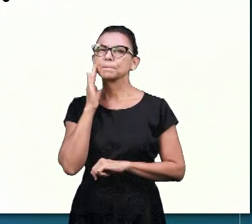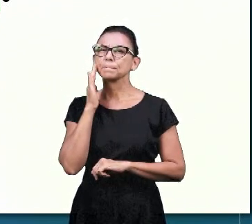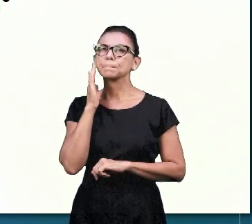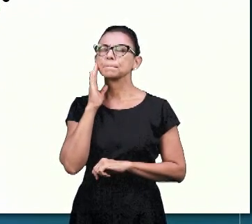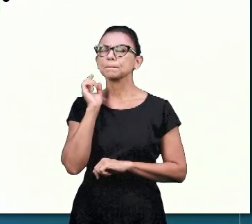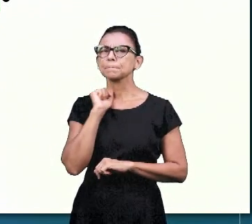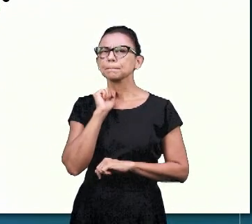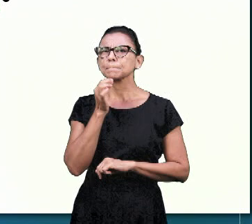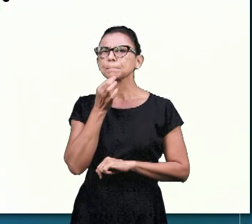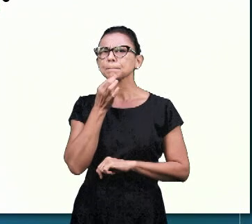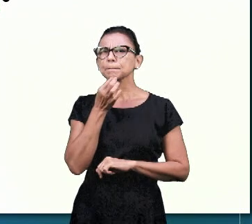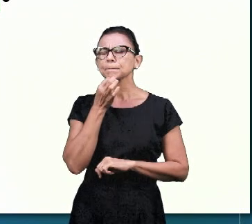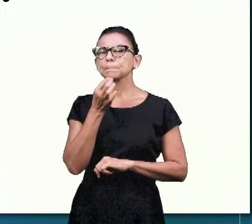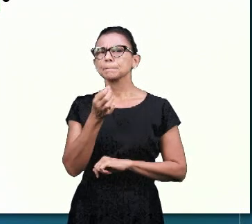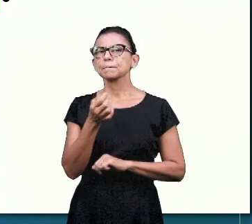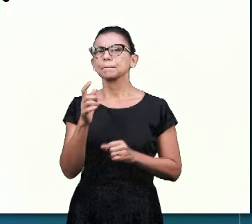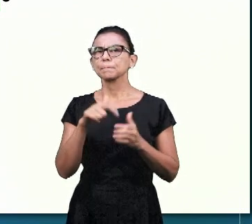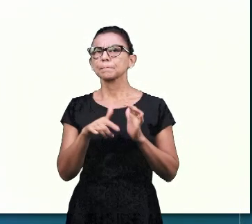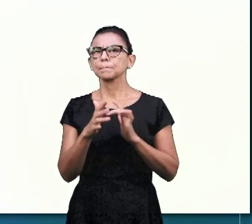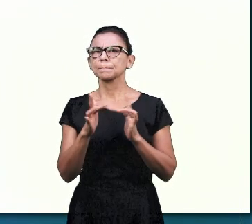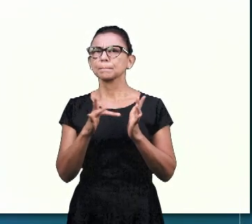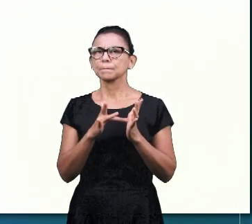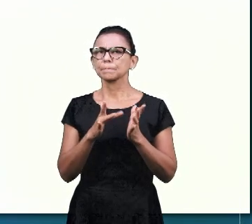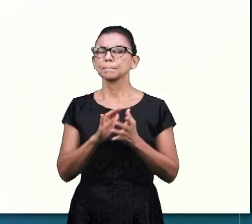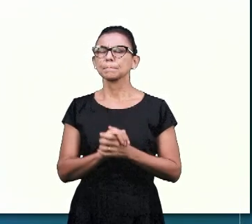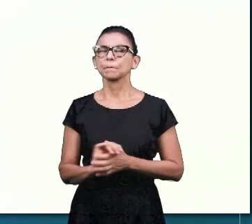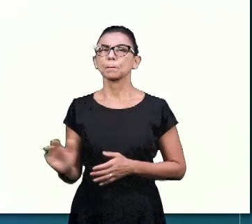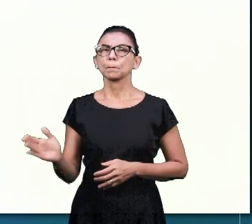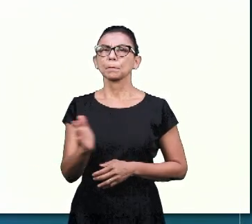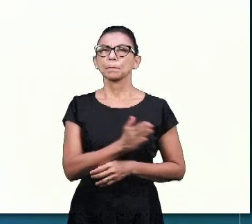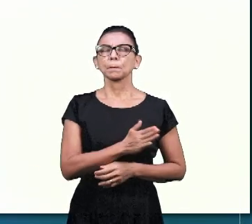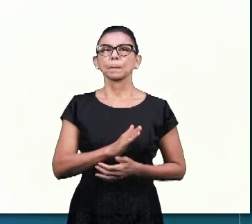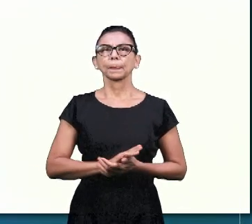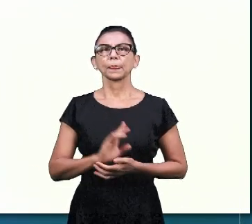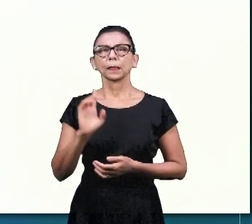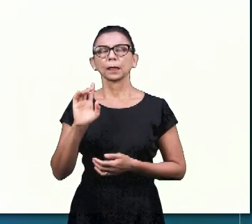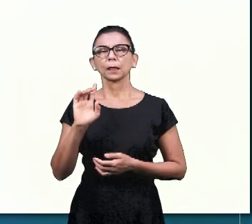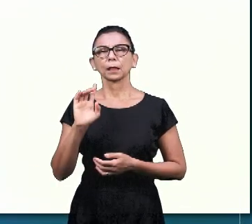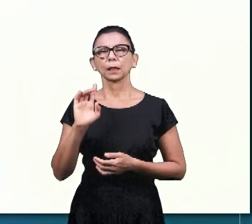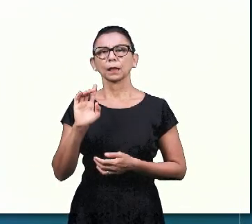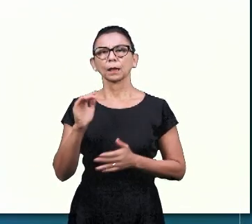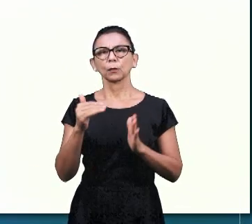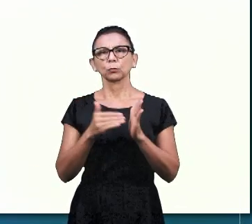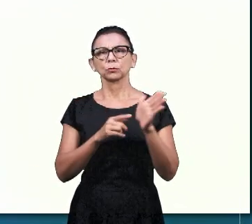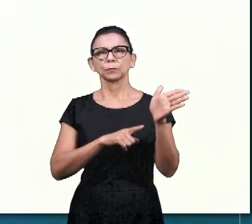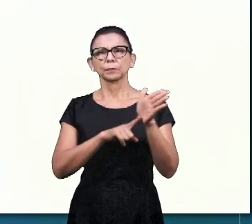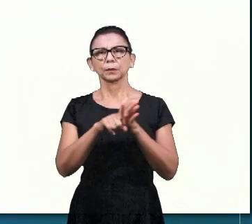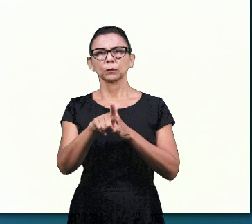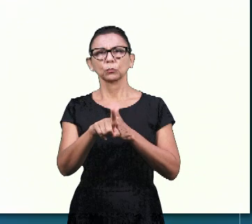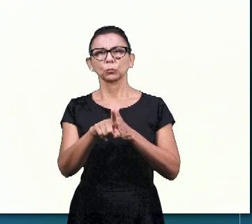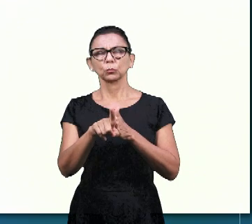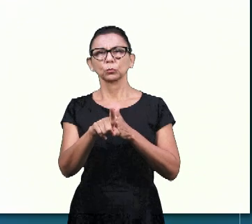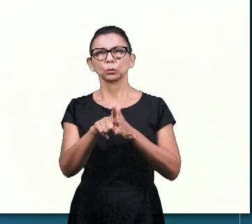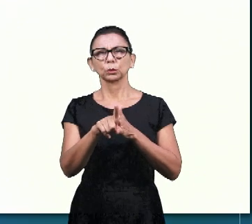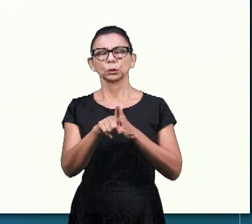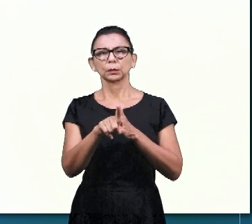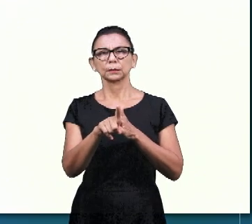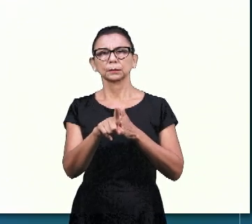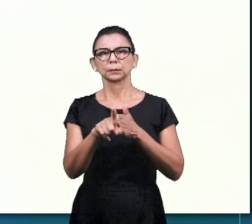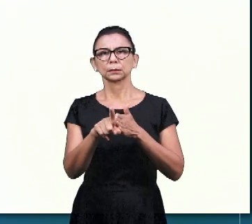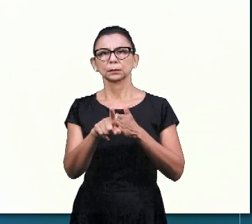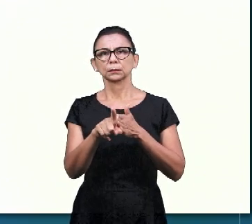il est proposé la parabole, avec le retour du Seigneur Jésus. Passons à la prochaine et dernière question, qui est divisée en deux